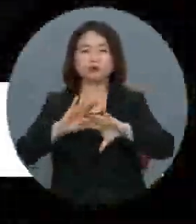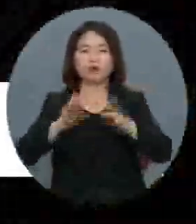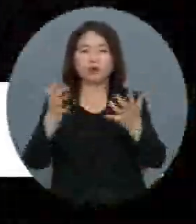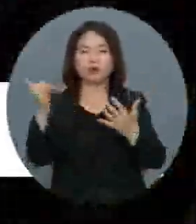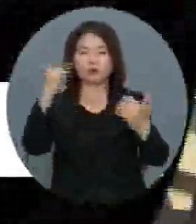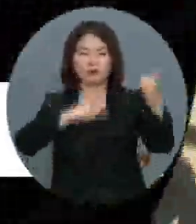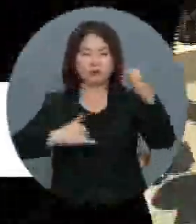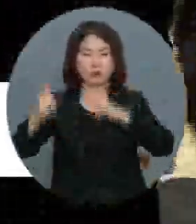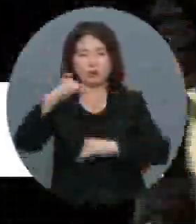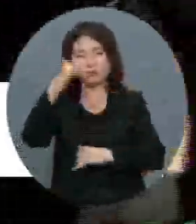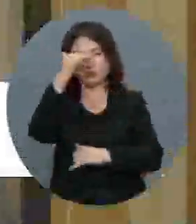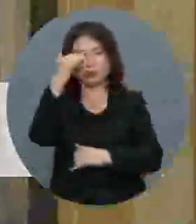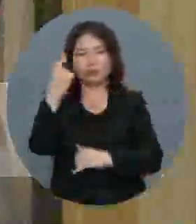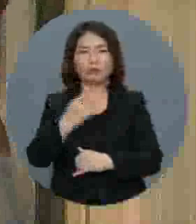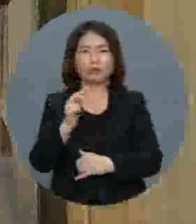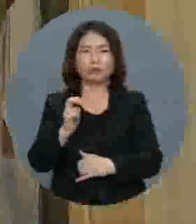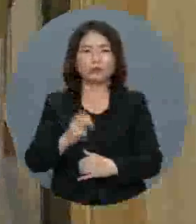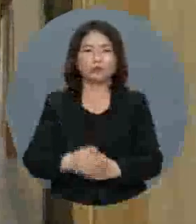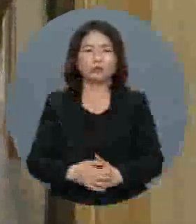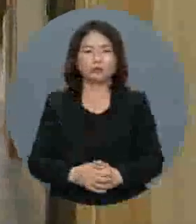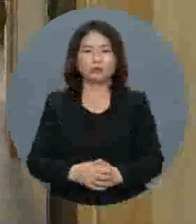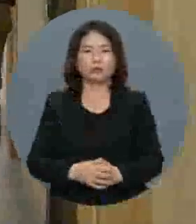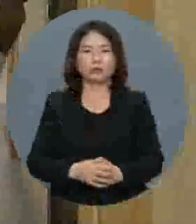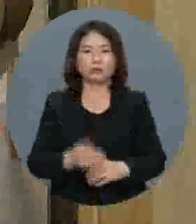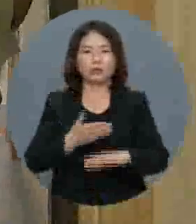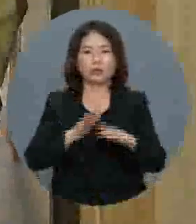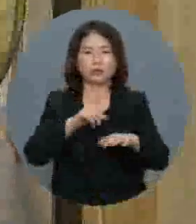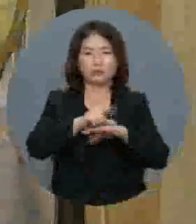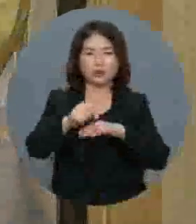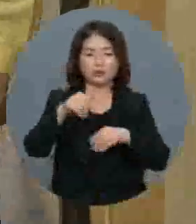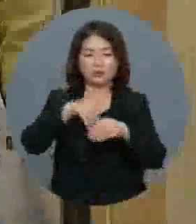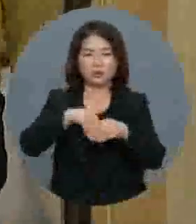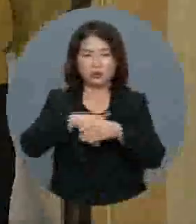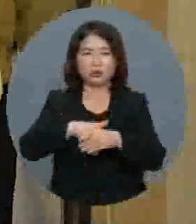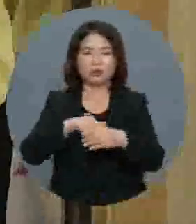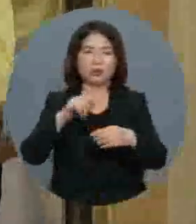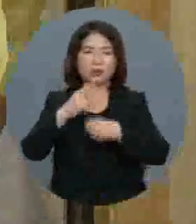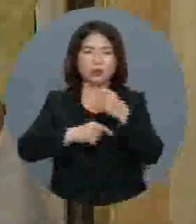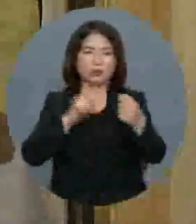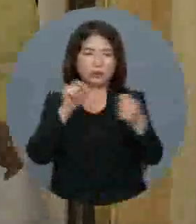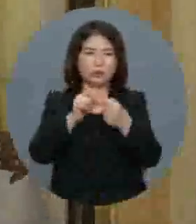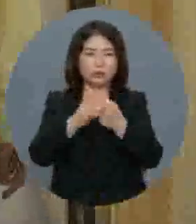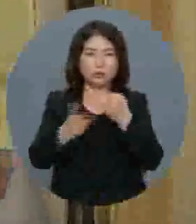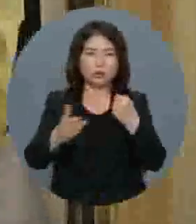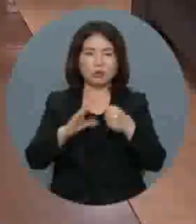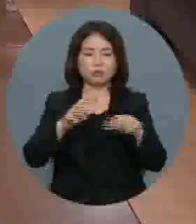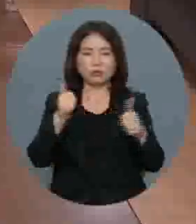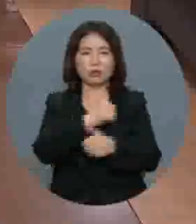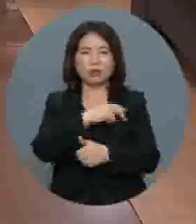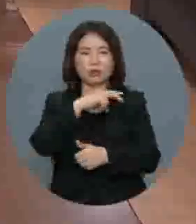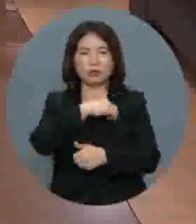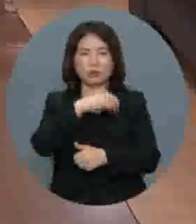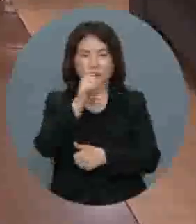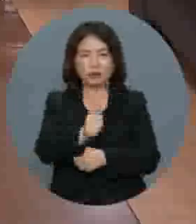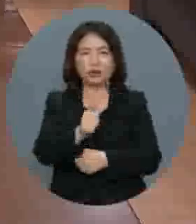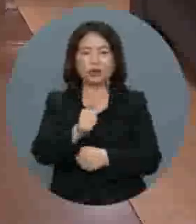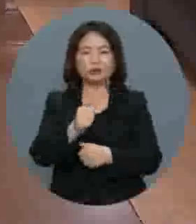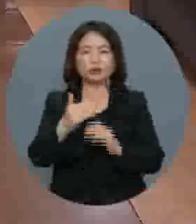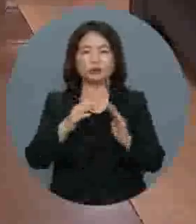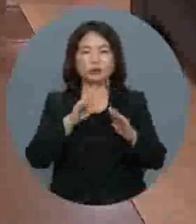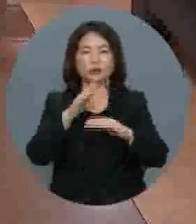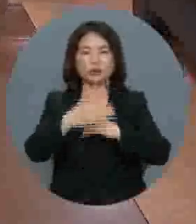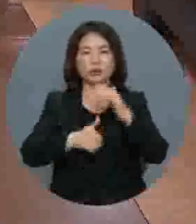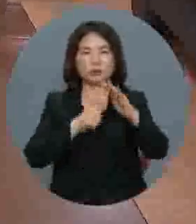계획 많이 않았구요 개성과 지방 소 그가 약품이 잔 앞으로 다가온 가운데 국회의장의 이례적인 지역 방법이고